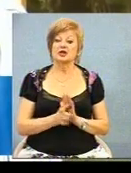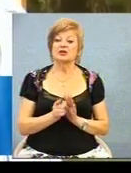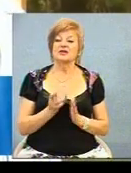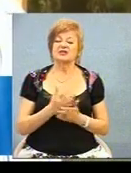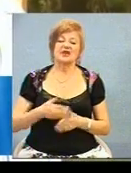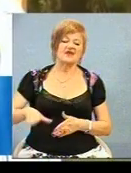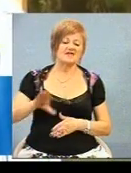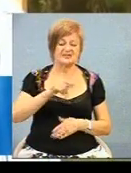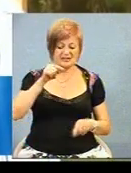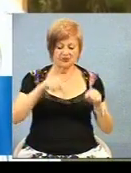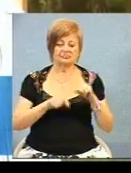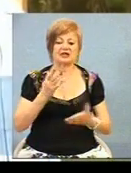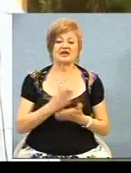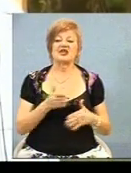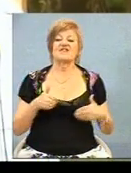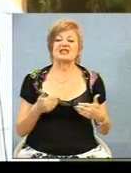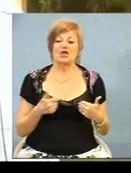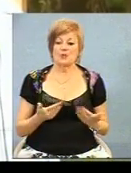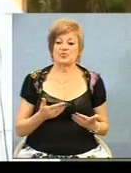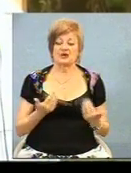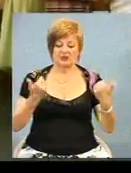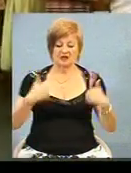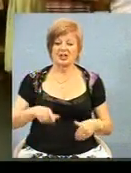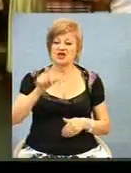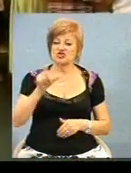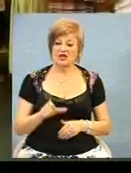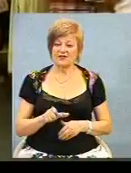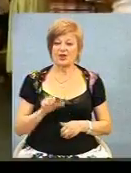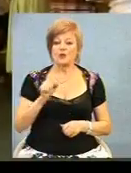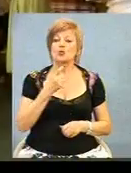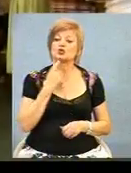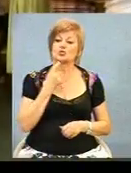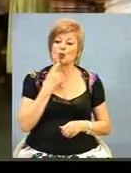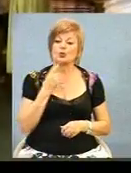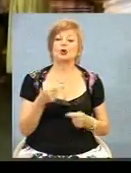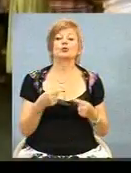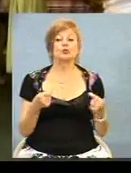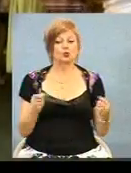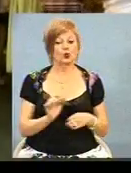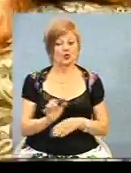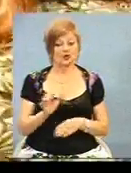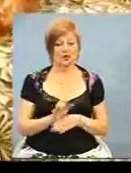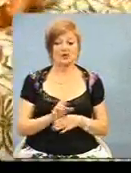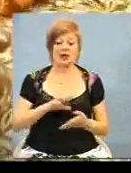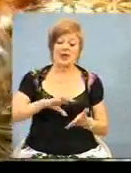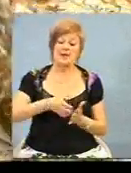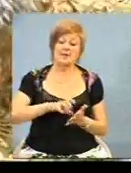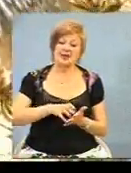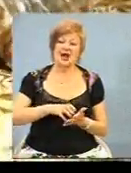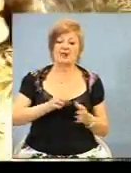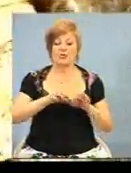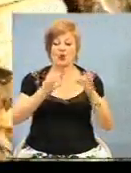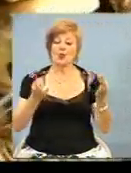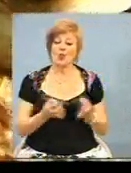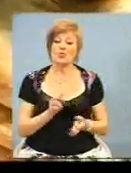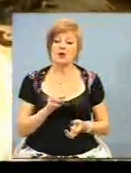всі вітаміни для людського організму. Тут можна скуштувати іншу продукцію – медові пряники, бублики з